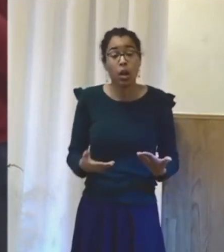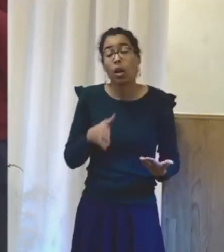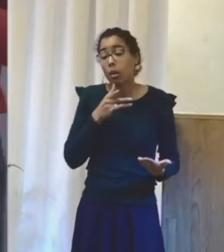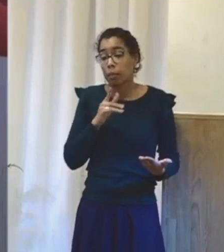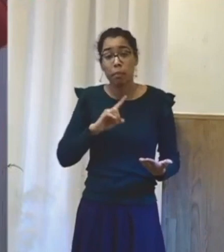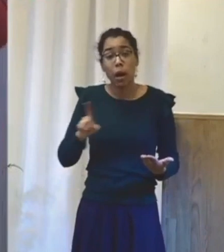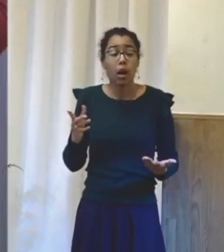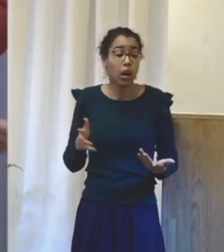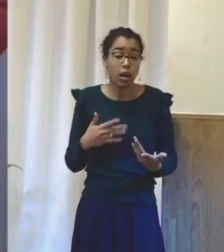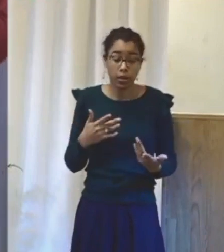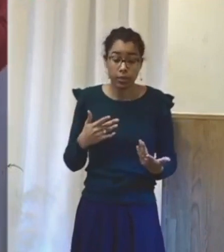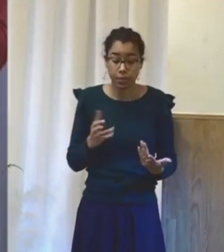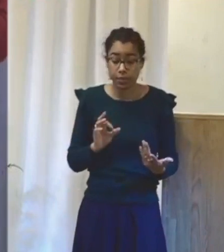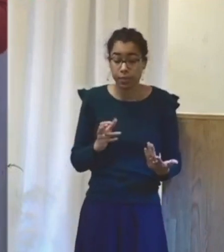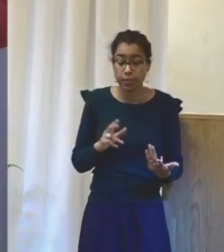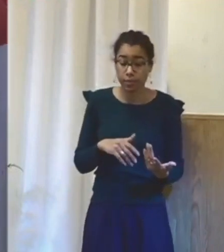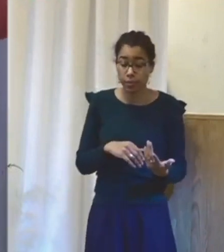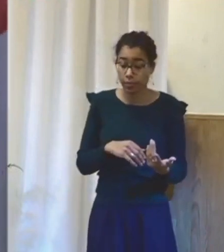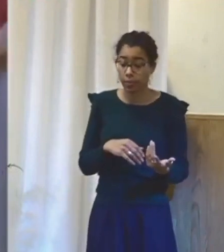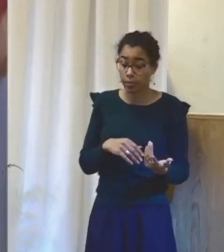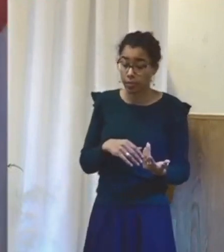faire, il ne va pas te dire un truc